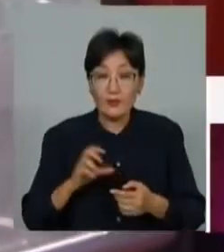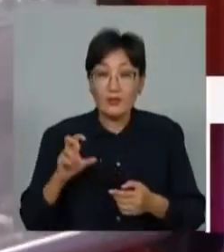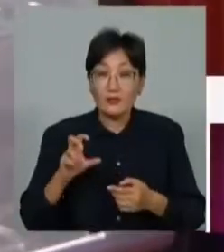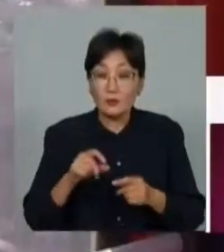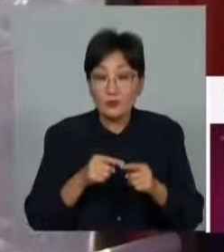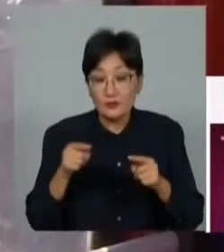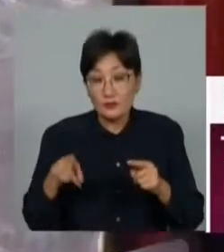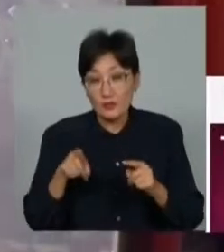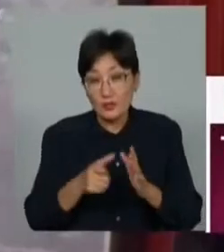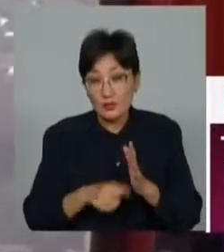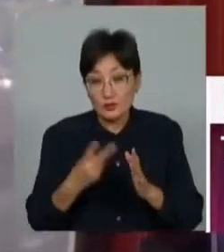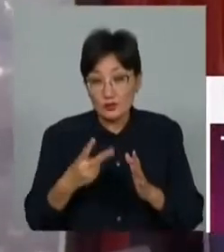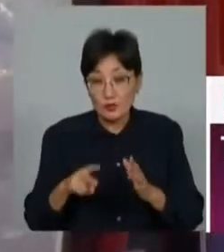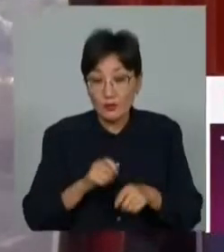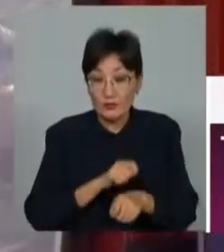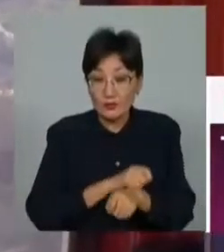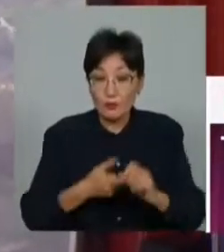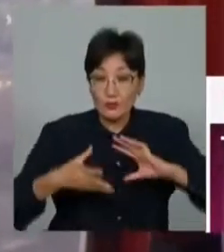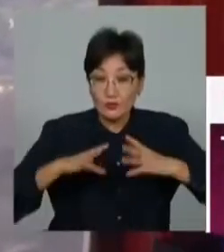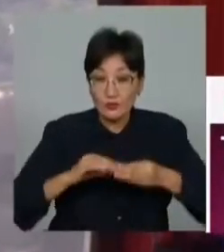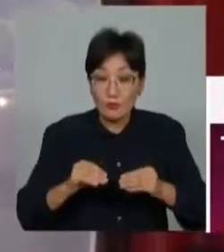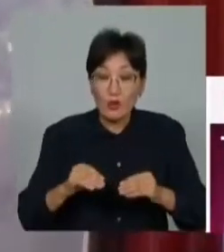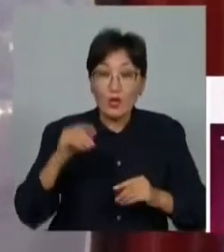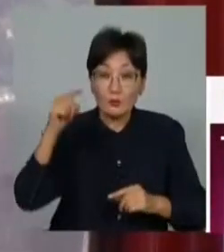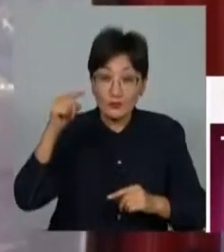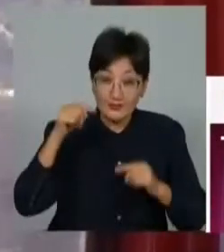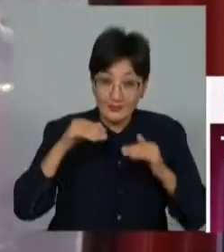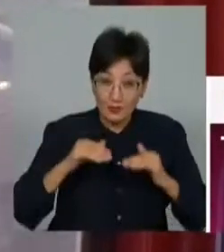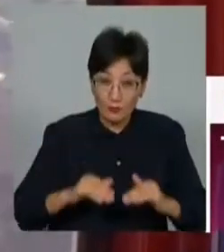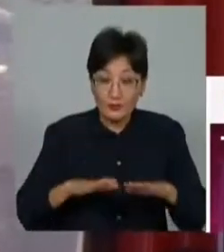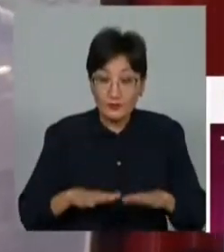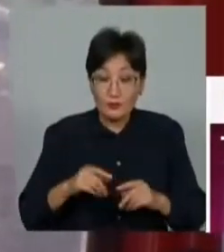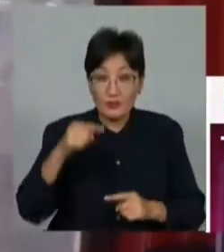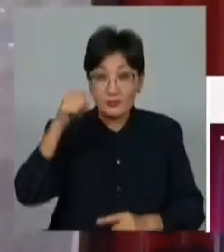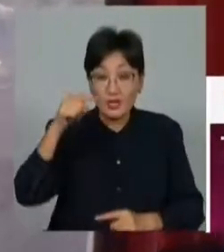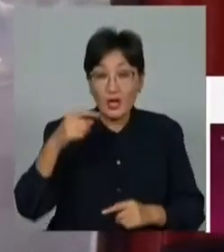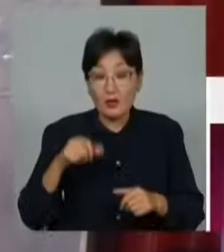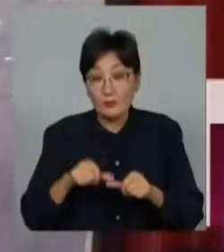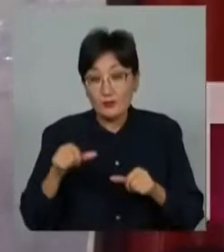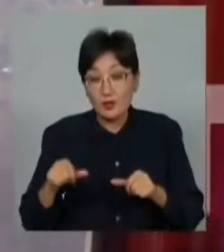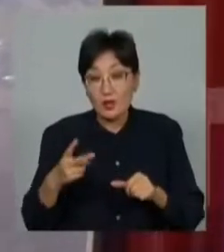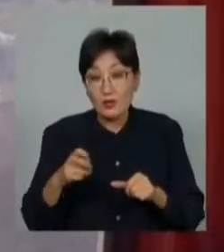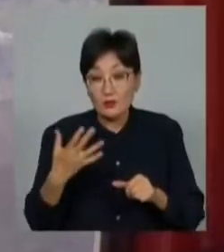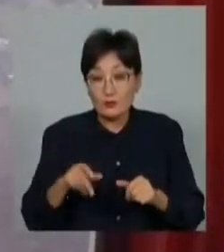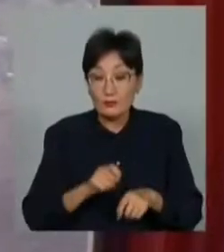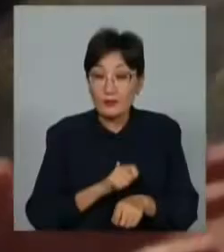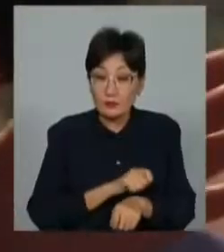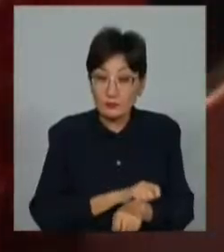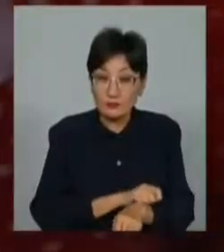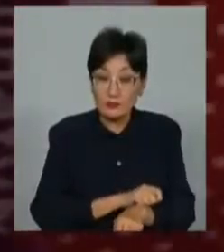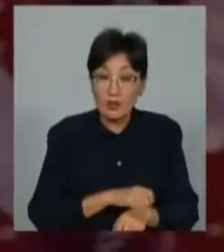жолдың ұзындығы 1620 метр, ал жалпы үстіңгі және төменгі станциялардың биіктігі айырмашылығы 250 метрді